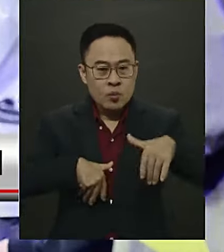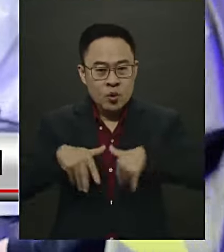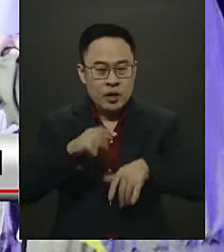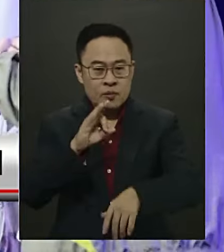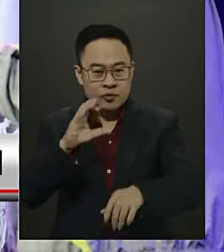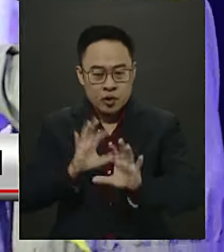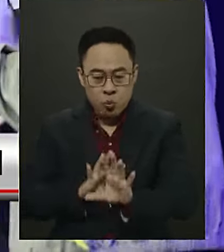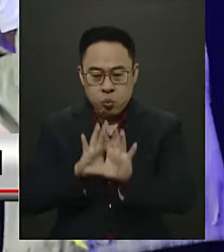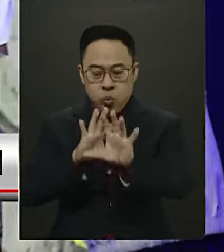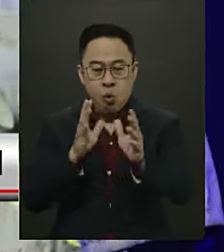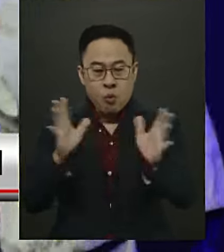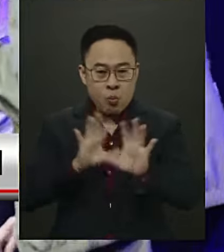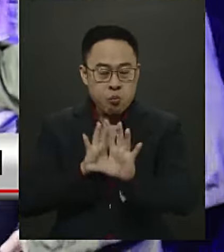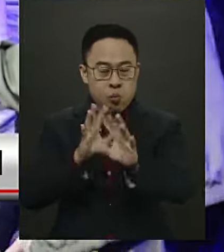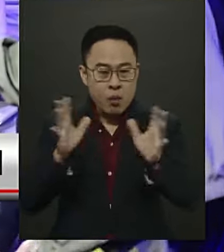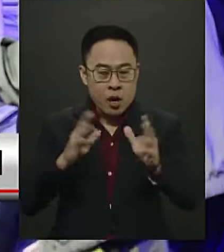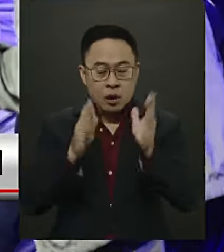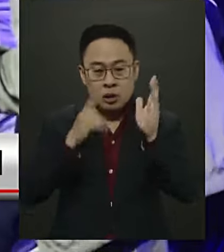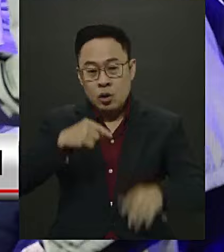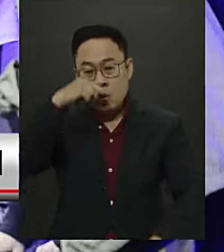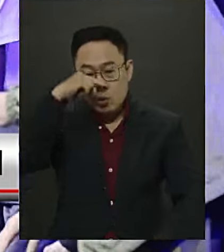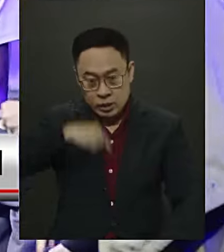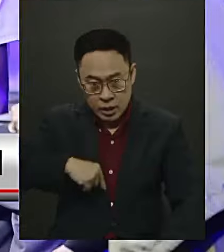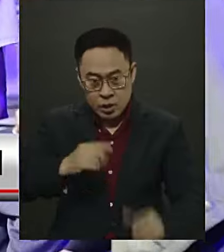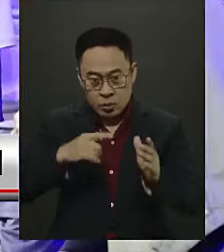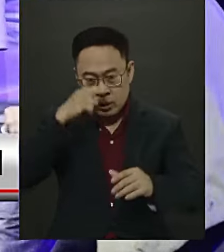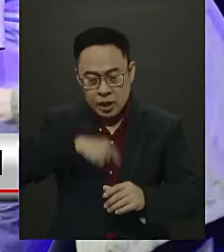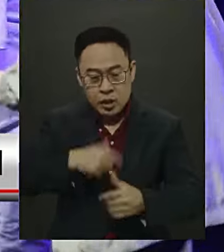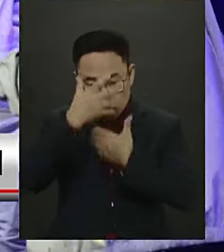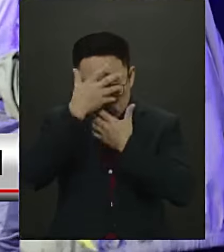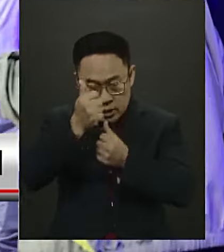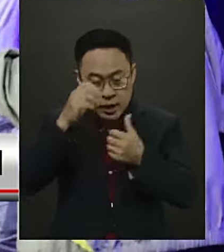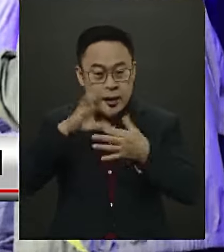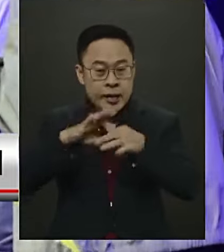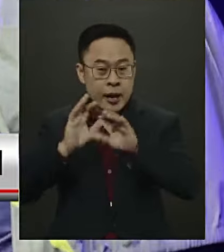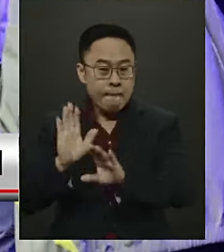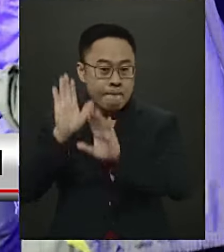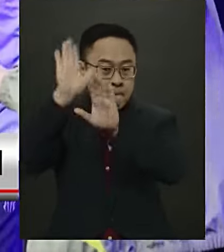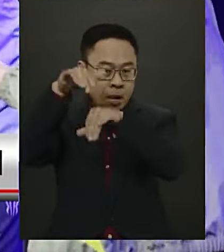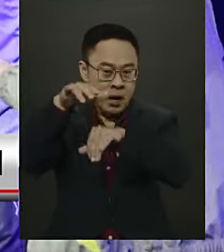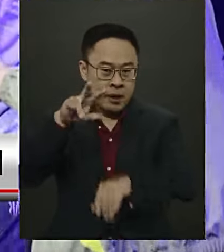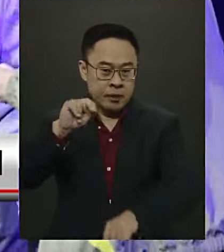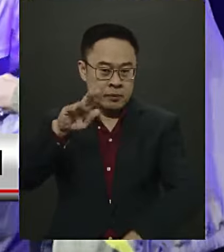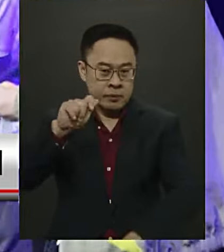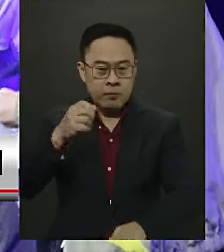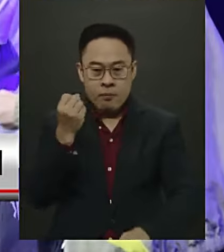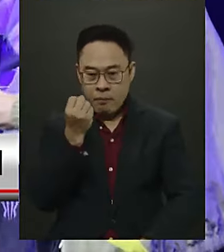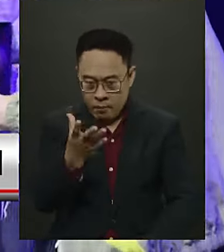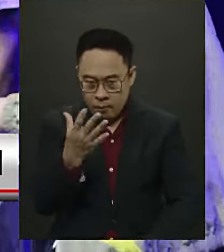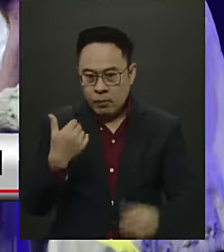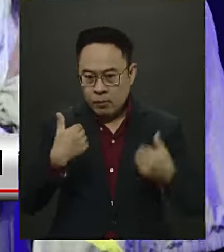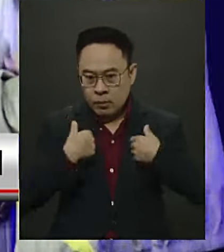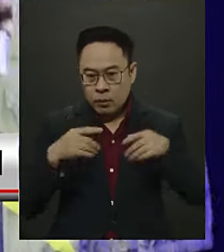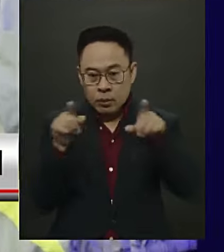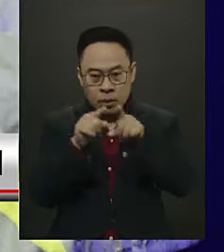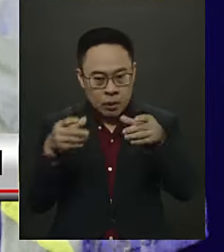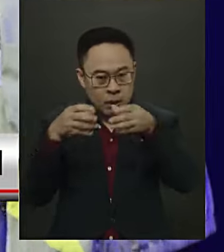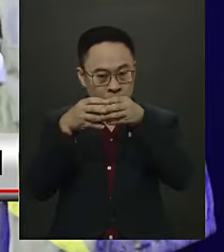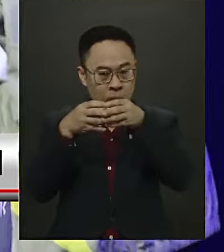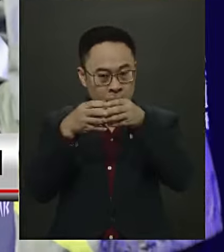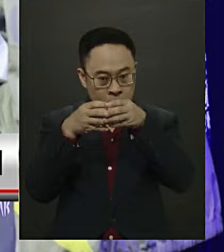าโอ้โหคือคนไทยเราอ่ะมีกลุ่มที่ติดตาม NBA ค่อนข้างเยอะนะคะคุณผู้ชมแล้วก็ที่เซ็น